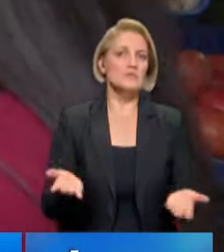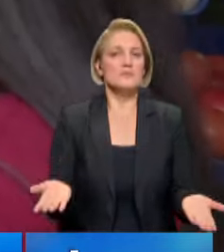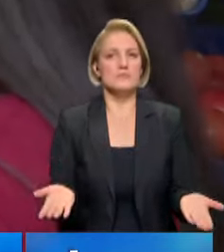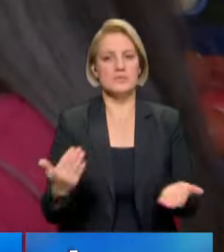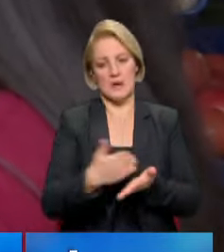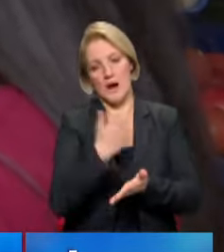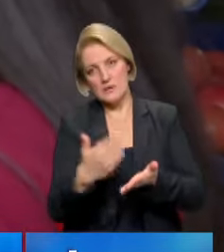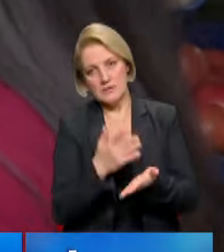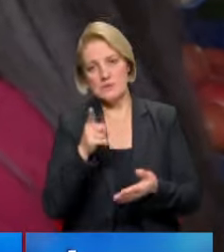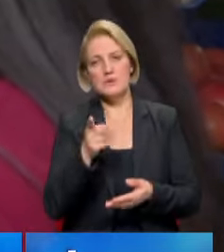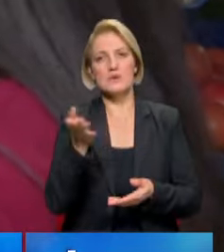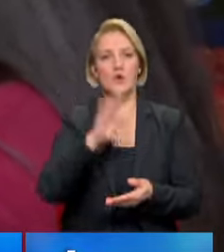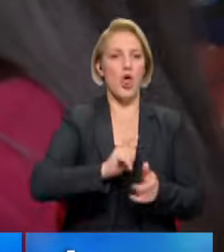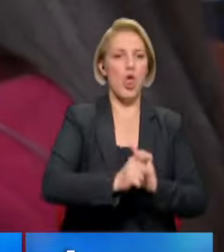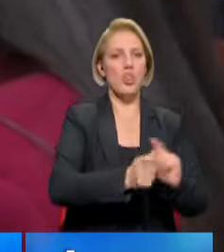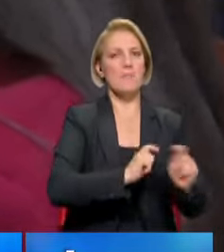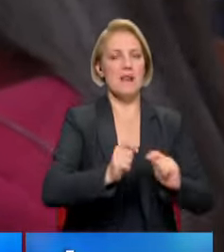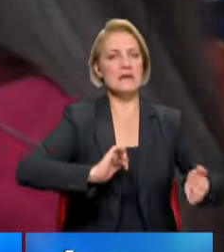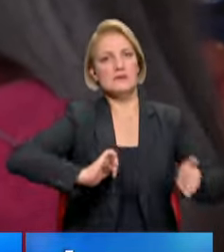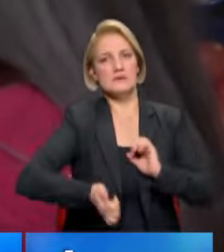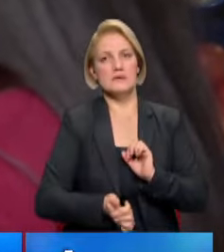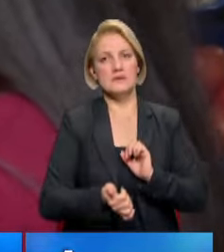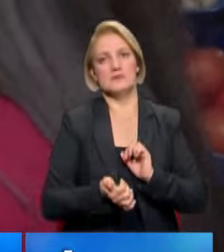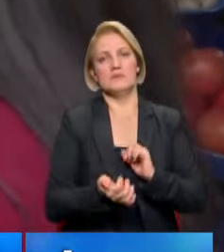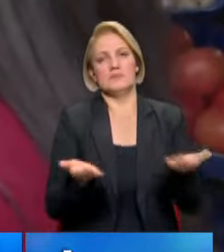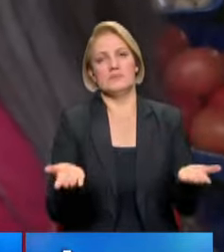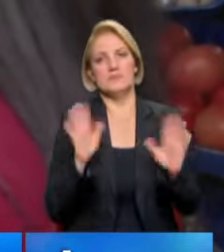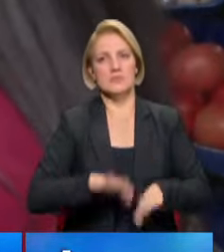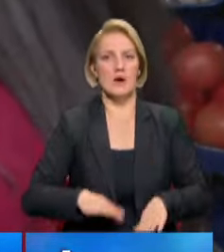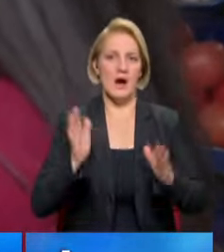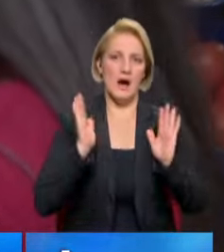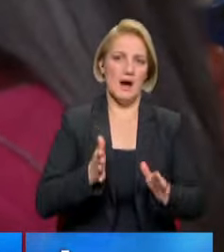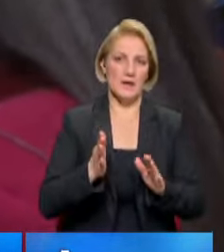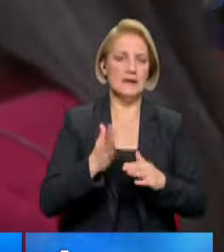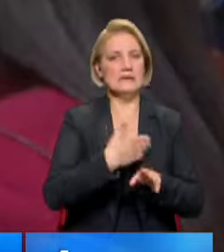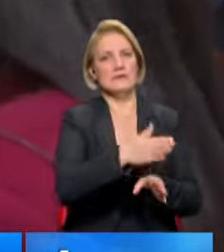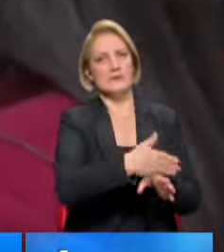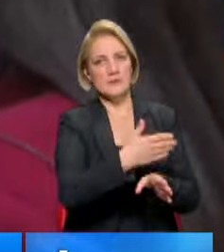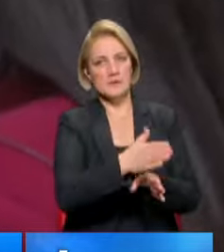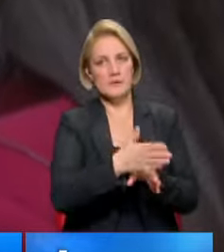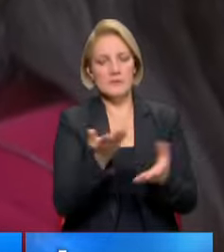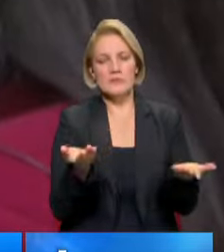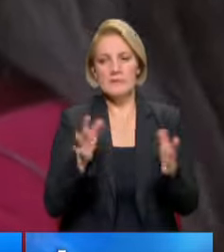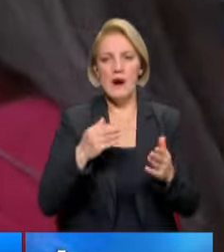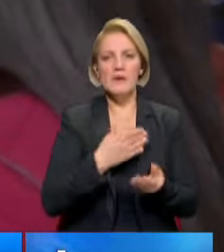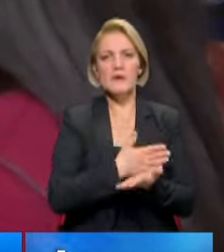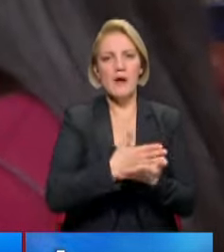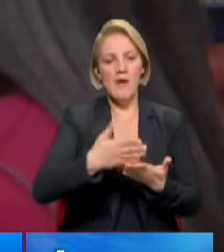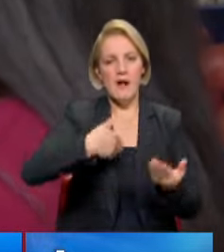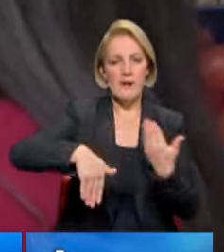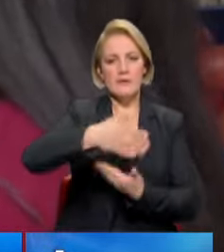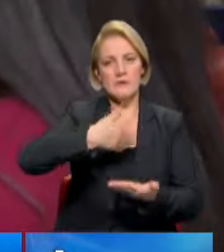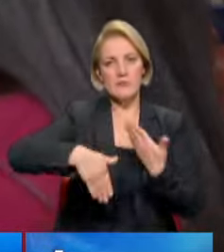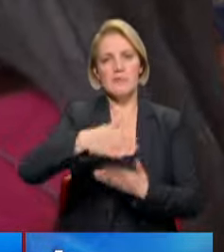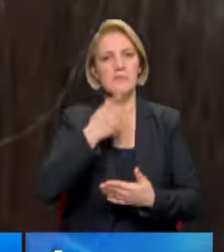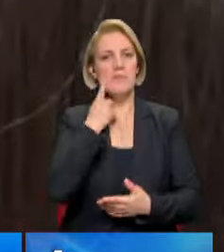Yani kartlardan ondan sonra ödemelerimiz sıkışıyor. Ondan sonra hadi yapılandırma yapılıyor. Yani sürekli biz işte böyle